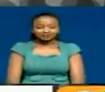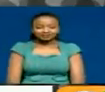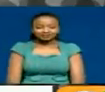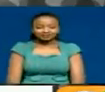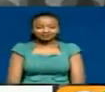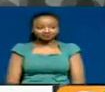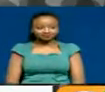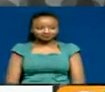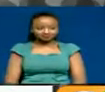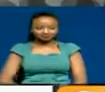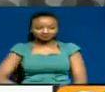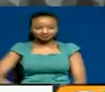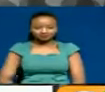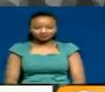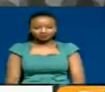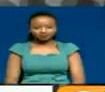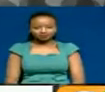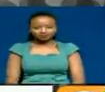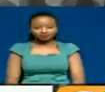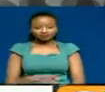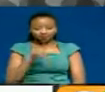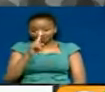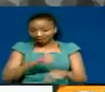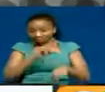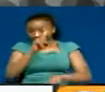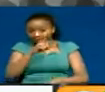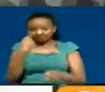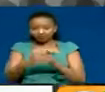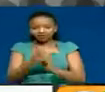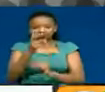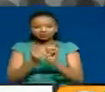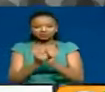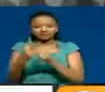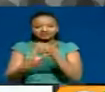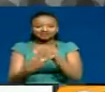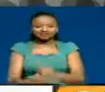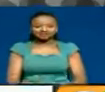620,254 voters in 2017. Stephen Leto, Citizen TV.